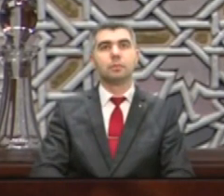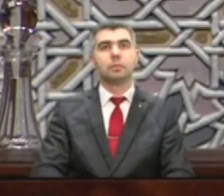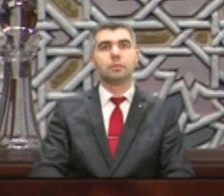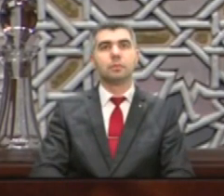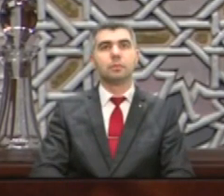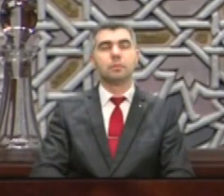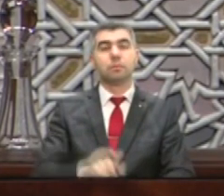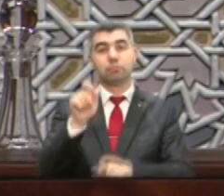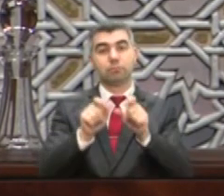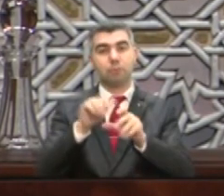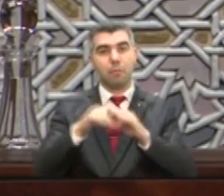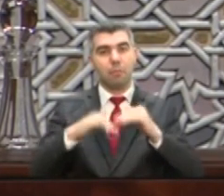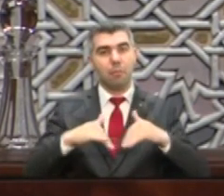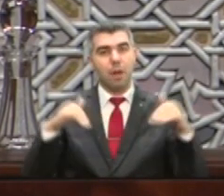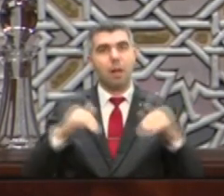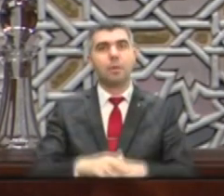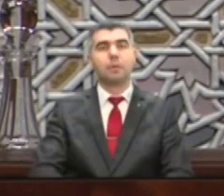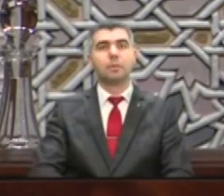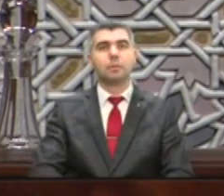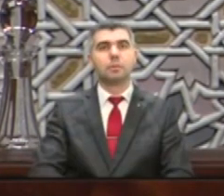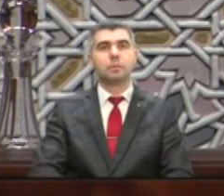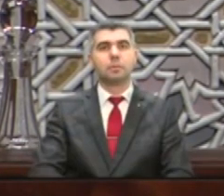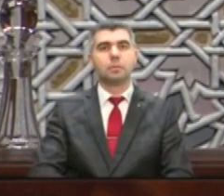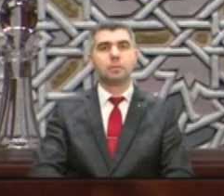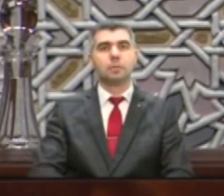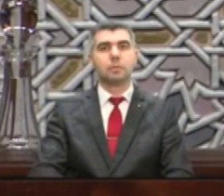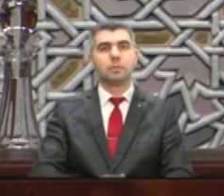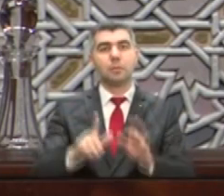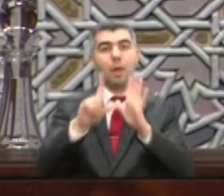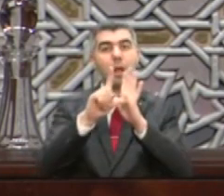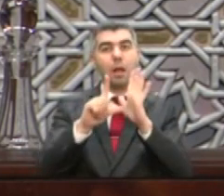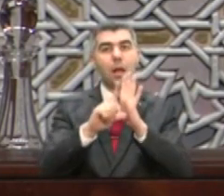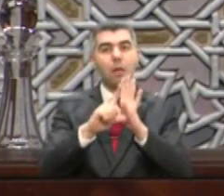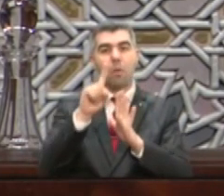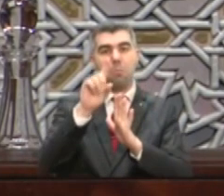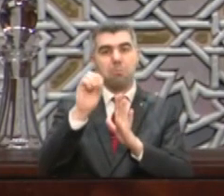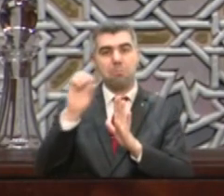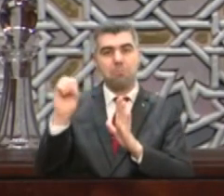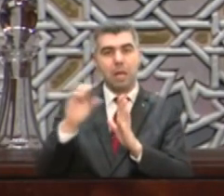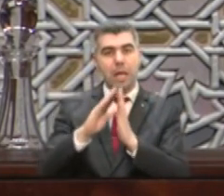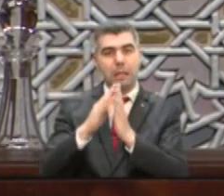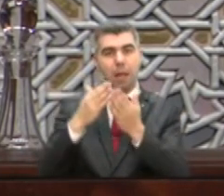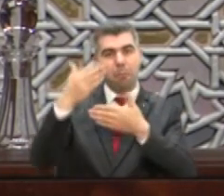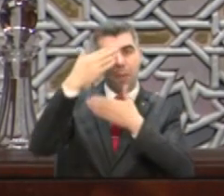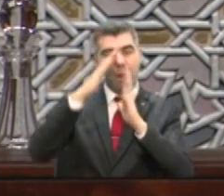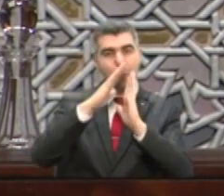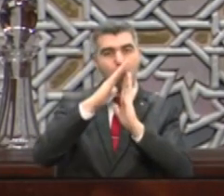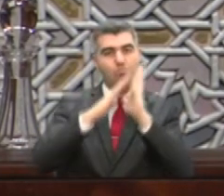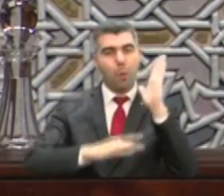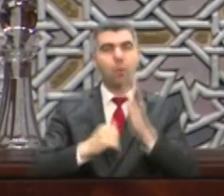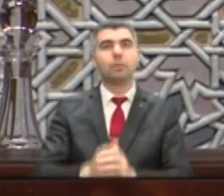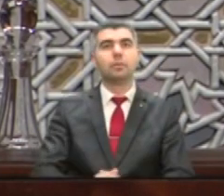سيدات وسادة النواب، طبقا لأحكام الفصل 100 من الدستور